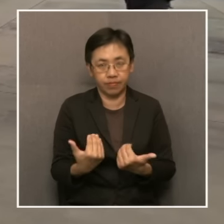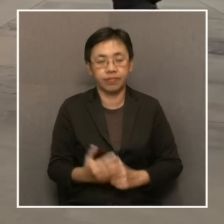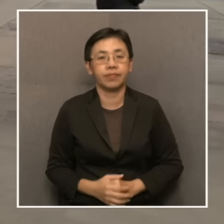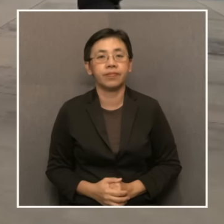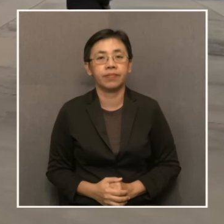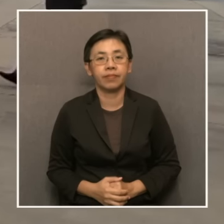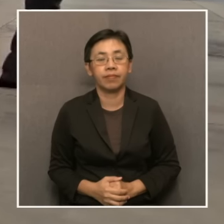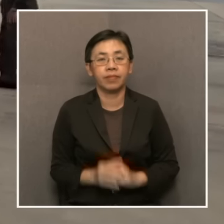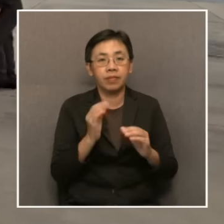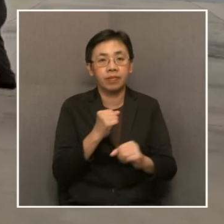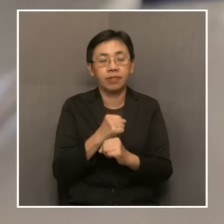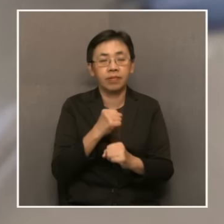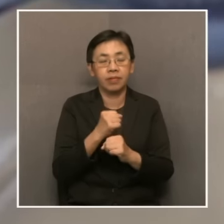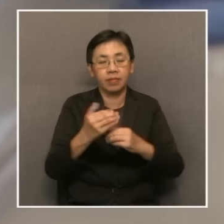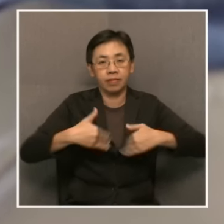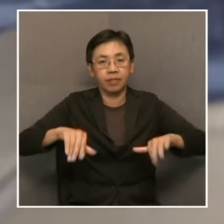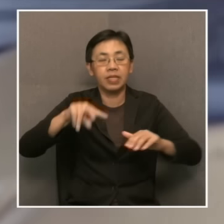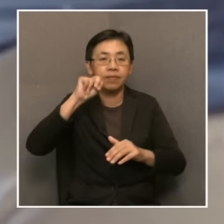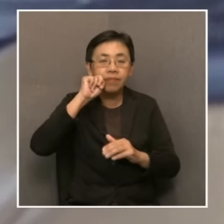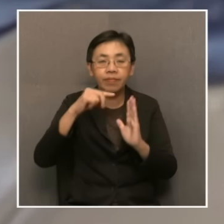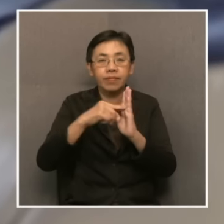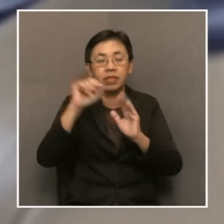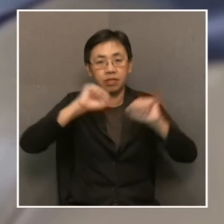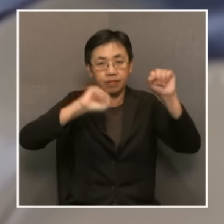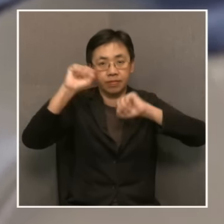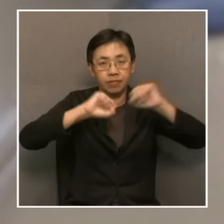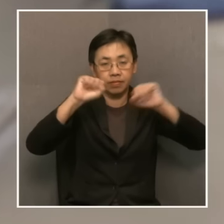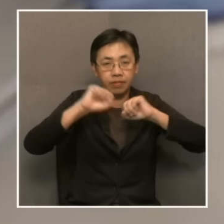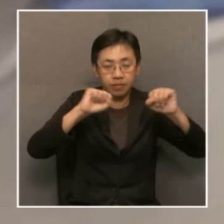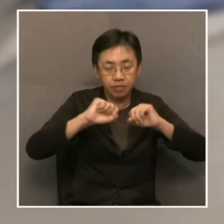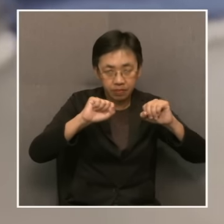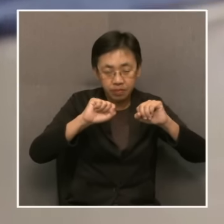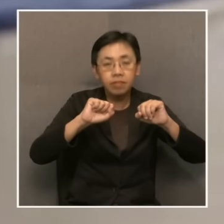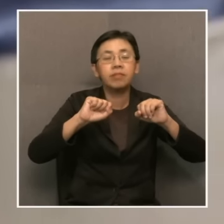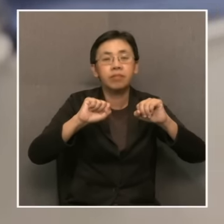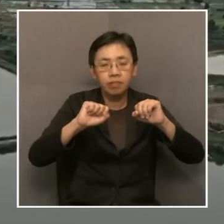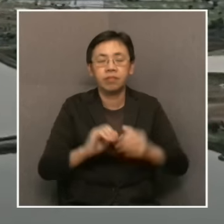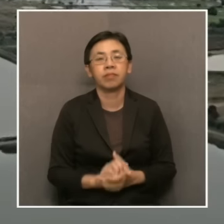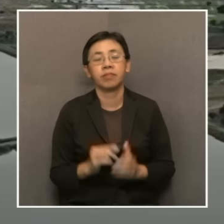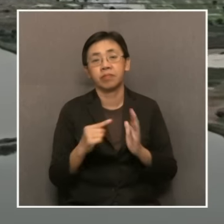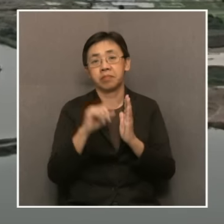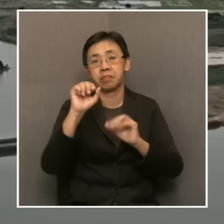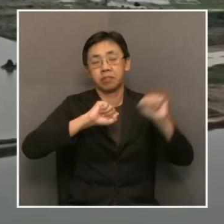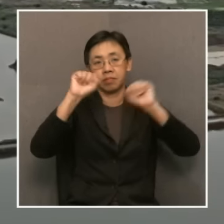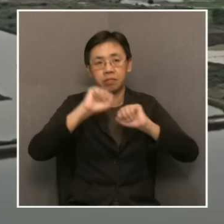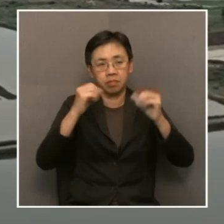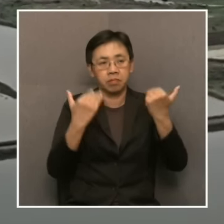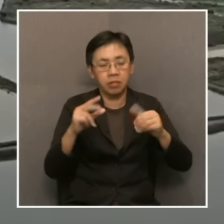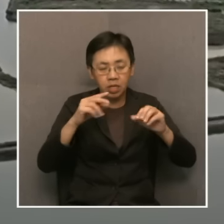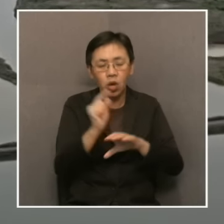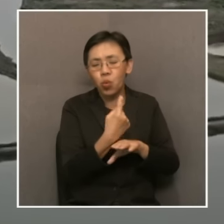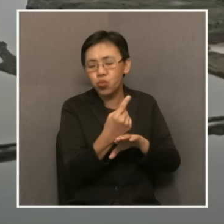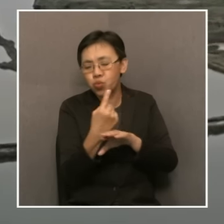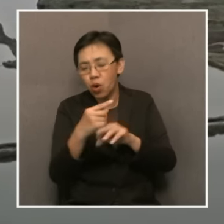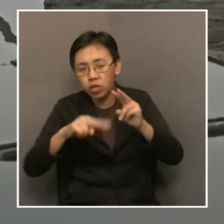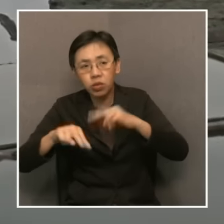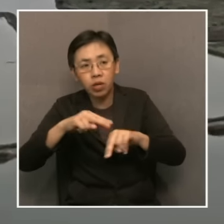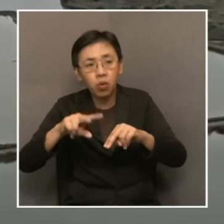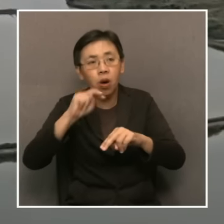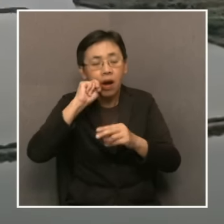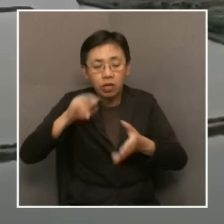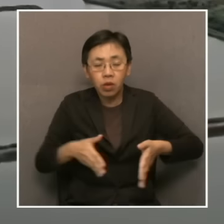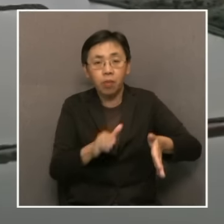เจ้าหน้าที่โครงการชลประทานจังหวัดนครสวรรค์เจ้าหน้าที่เขตห้ามล่าสัตว์ป่าบึงบอระเพ็ดได้บินสำรวจเส้นทางและปริมาณของแม่น้ำ